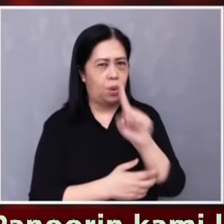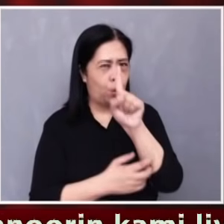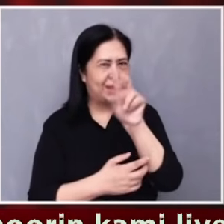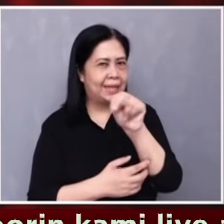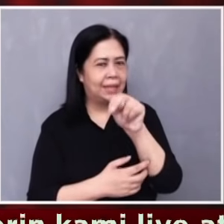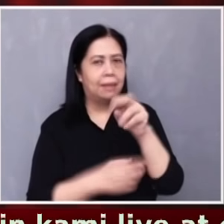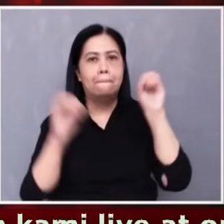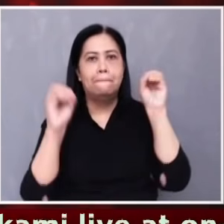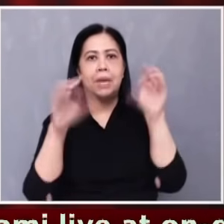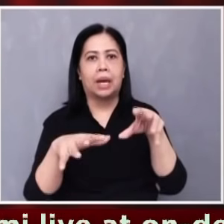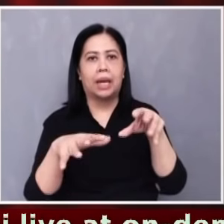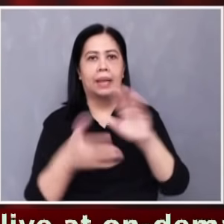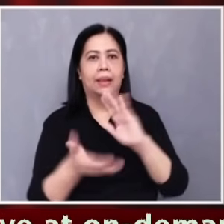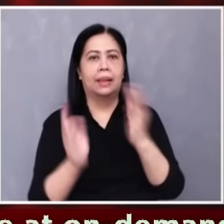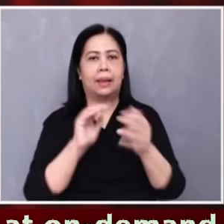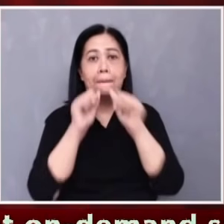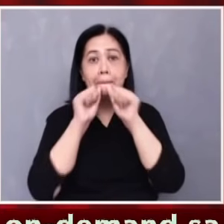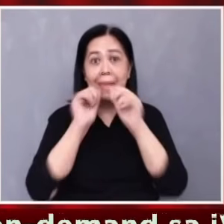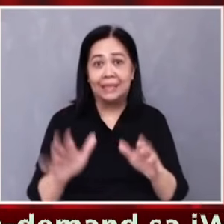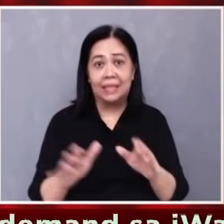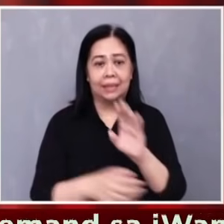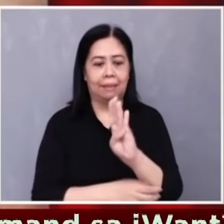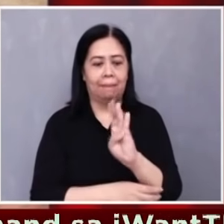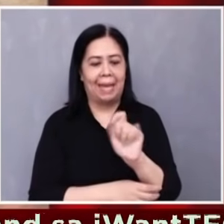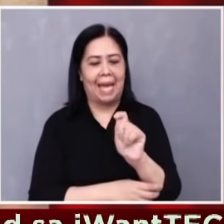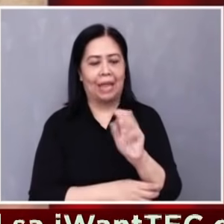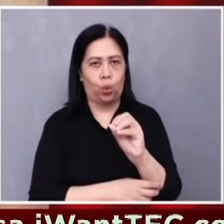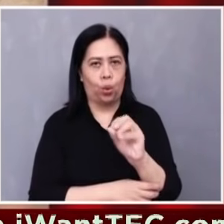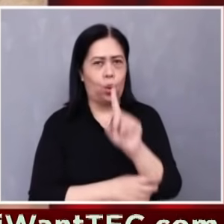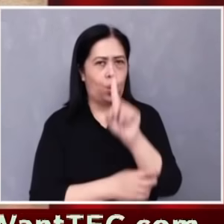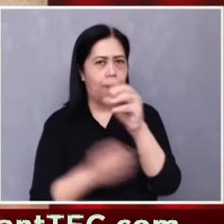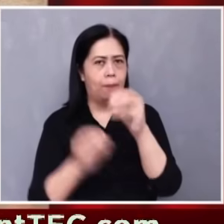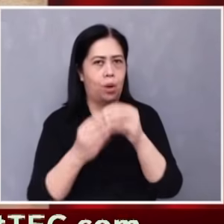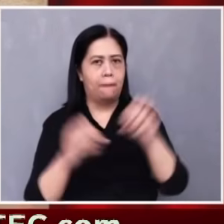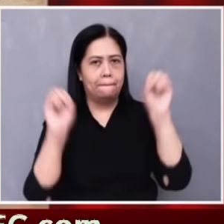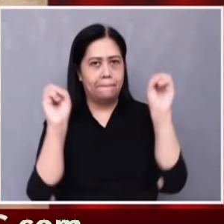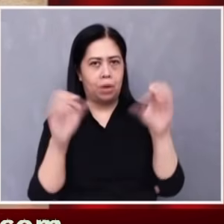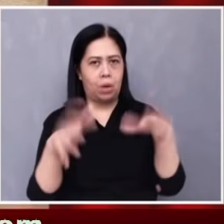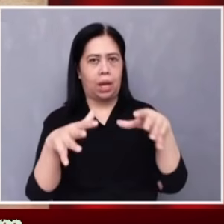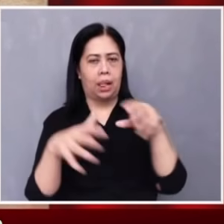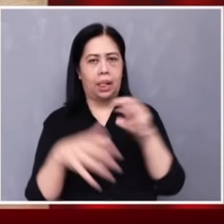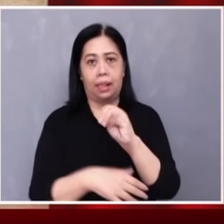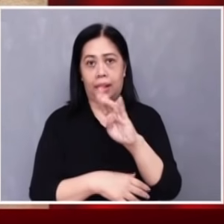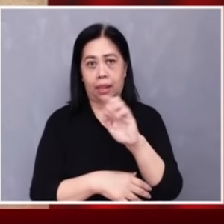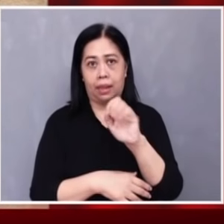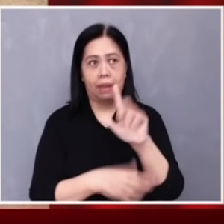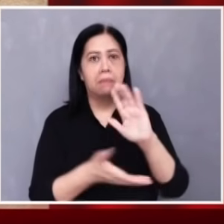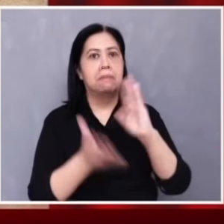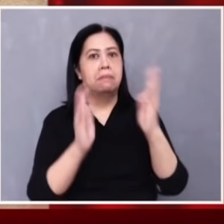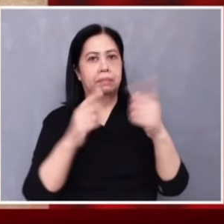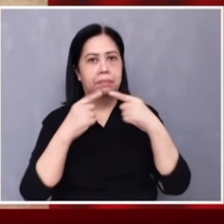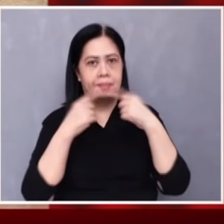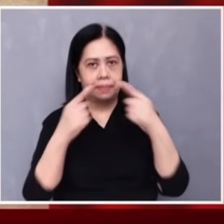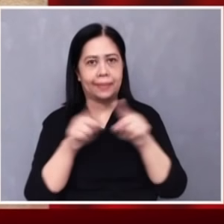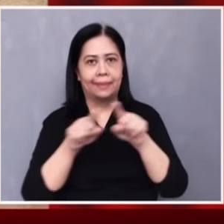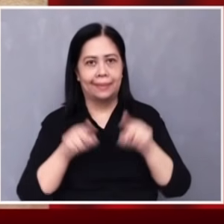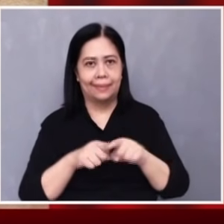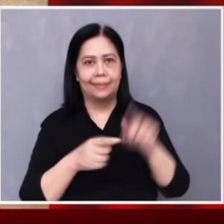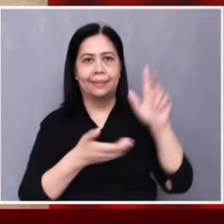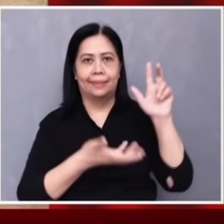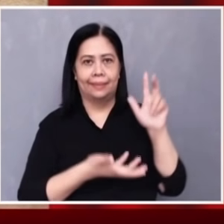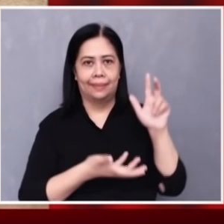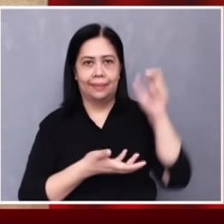biyato or blessed. Mm-hmm. Then another one miracle for him to be declared as saint.